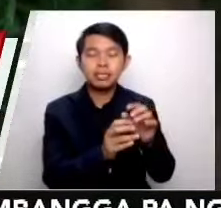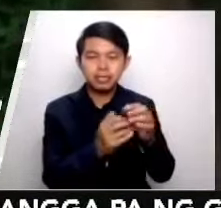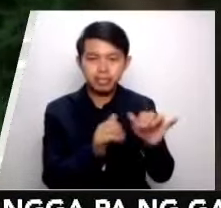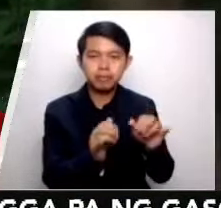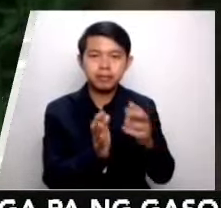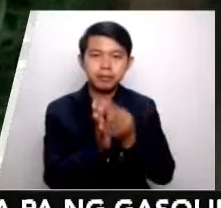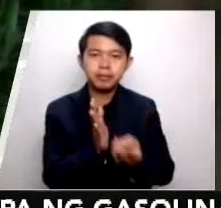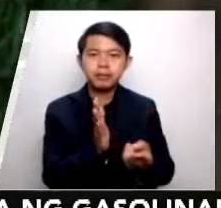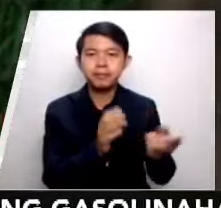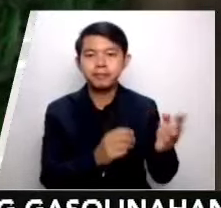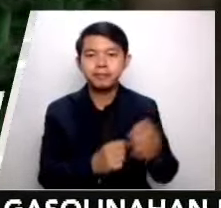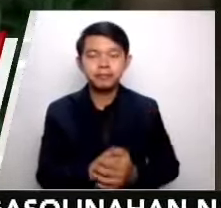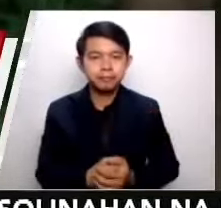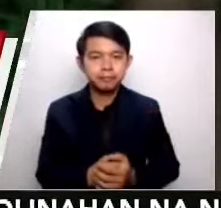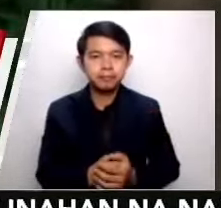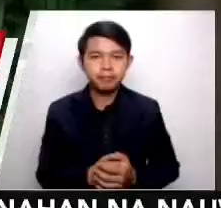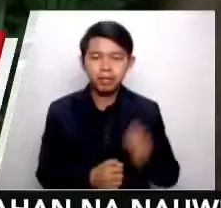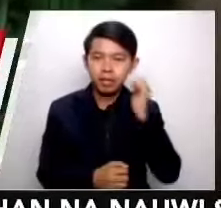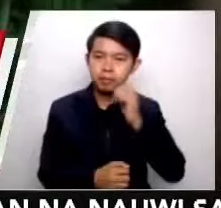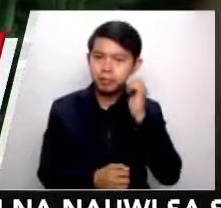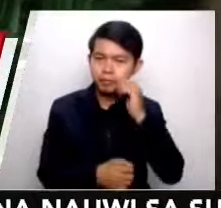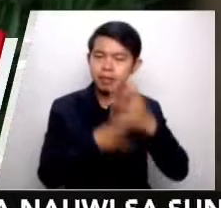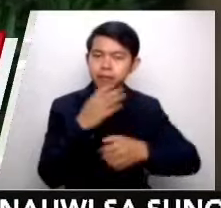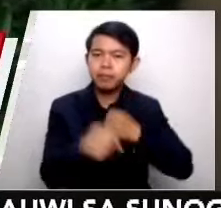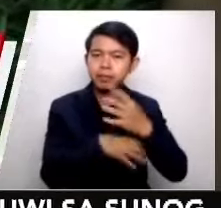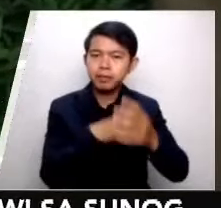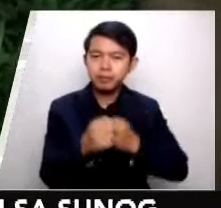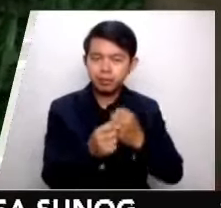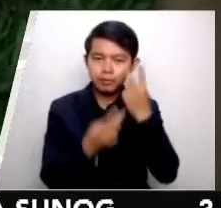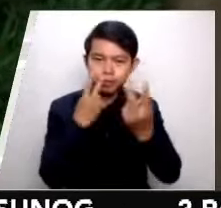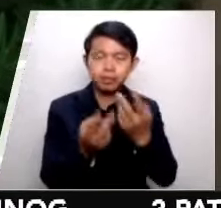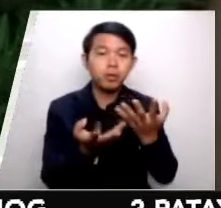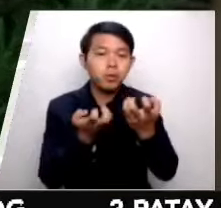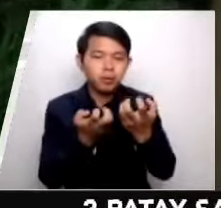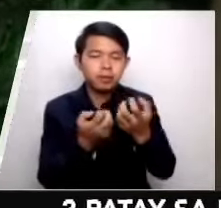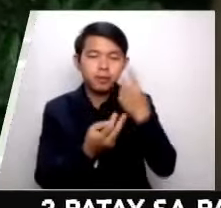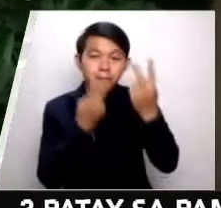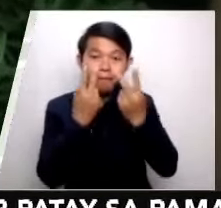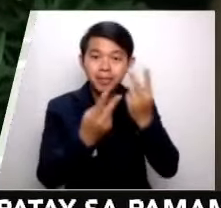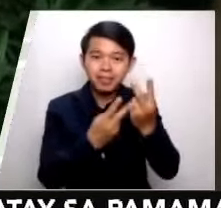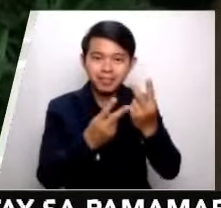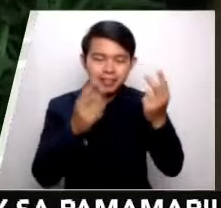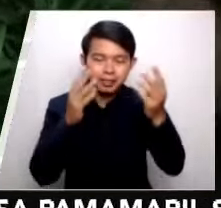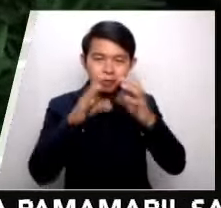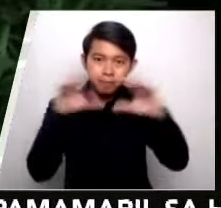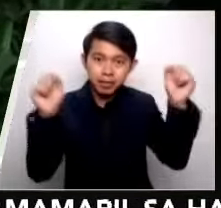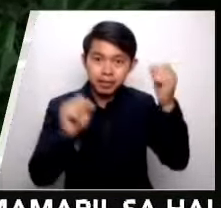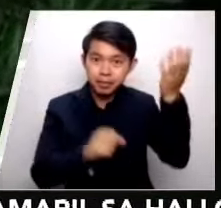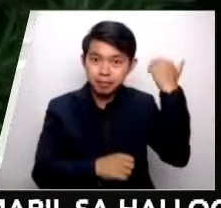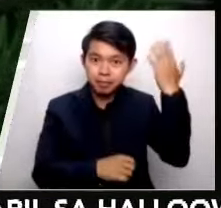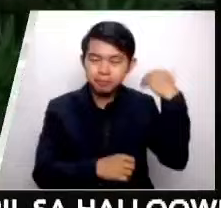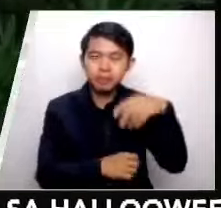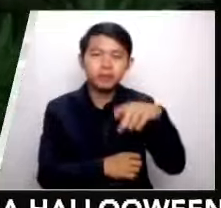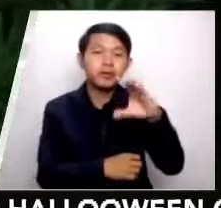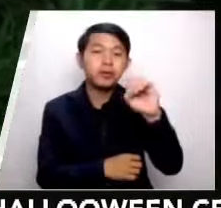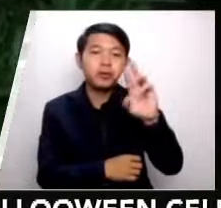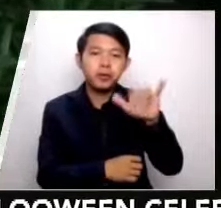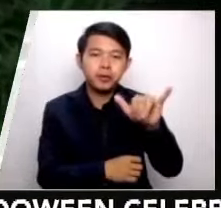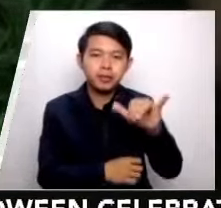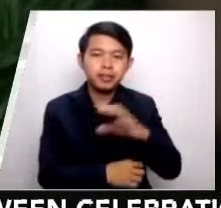namin madalaw si former president po, yung mga naging parte ng pag-unlad